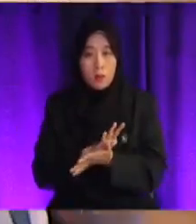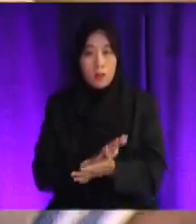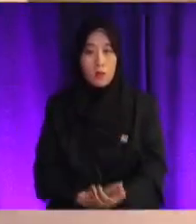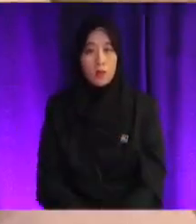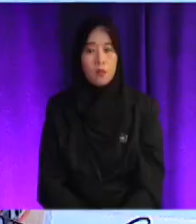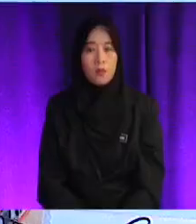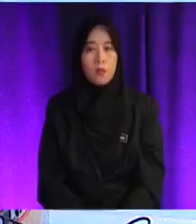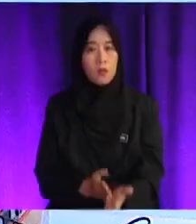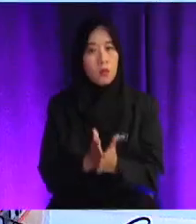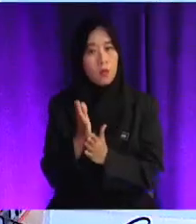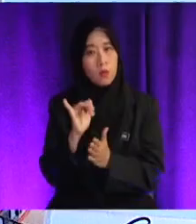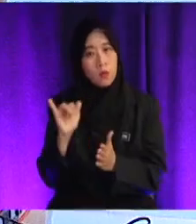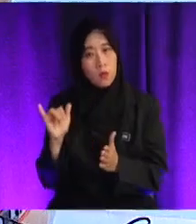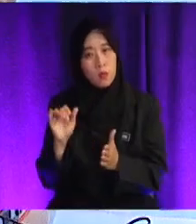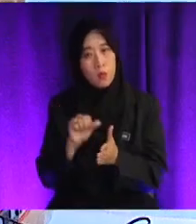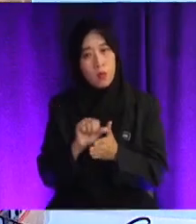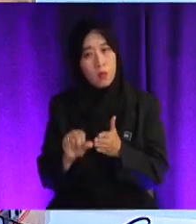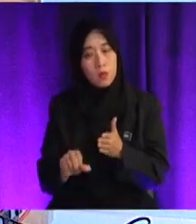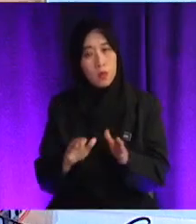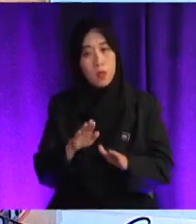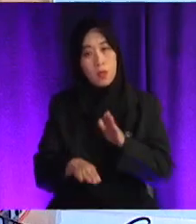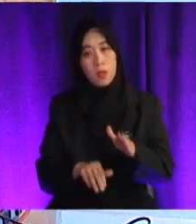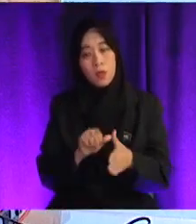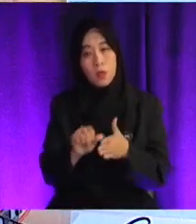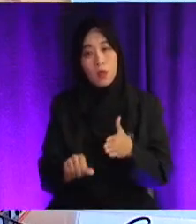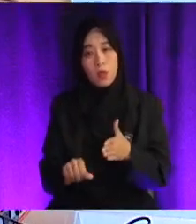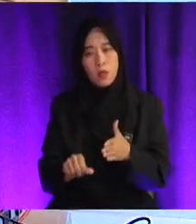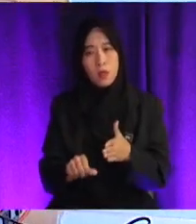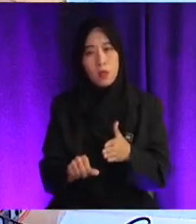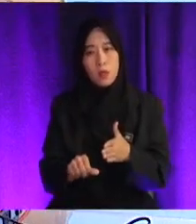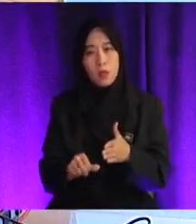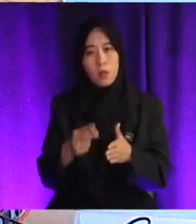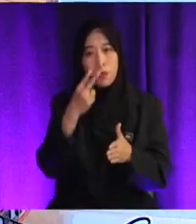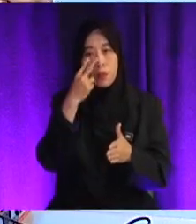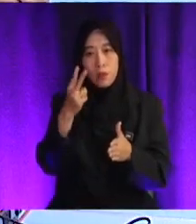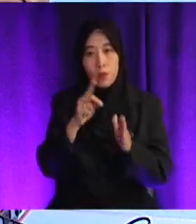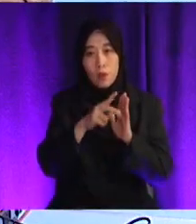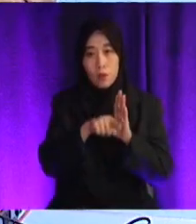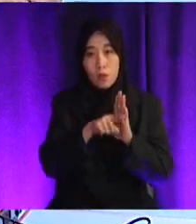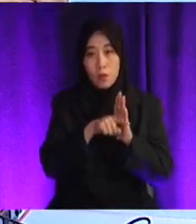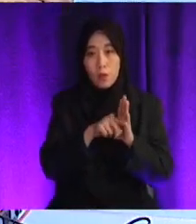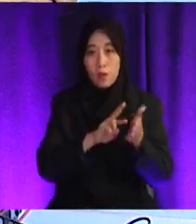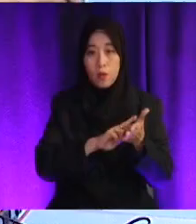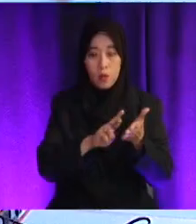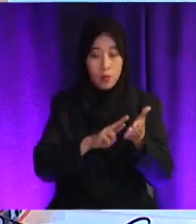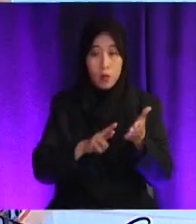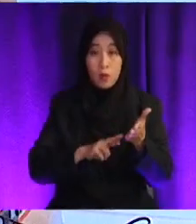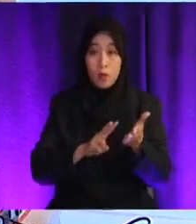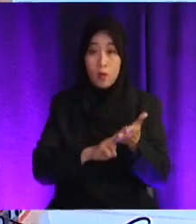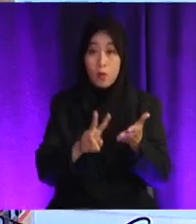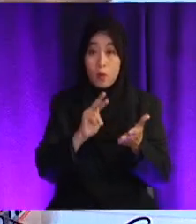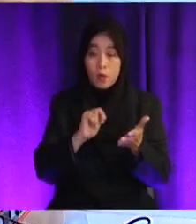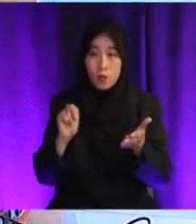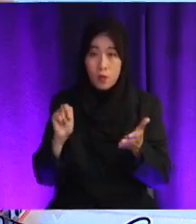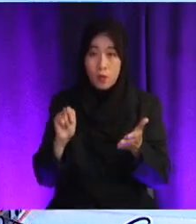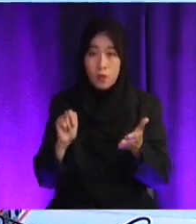Okey, jadi seterusnya langkah yang terakhir perhatikan jarum dan rekodkan bacaan. Okey. Akmal boleh tolong rekodkan?